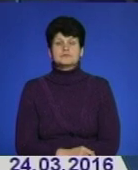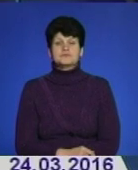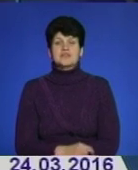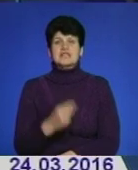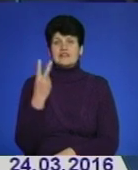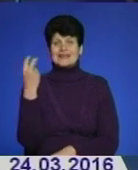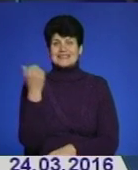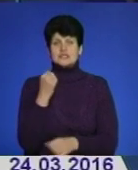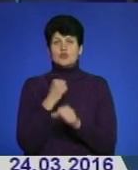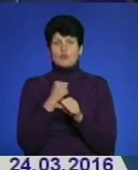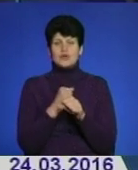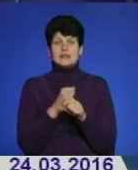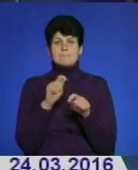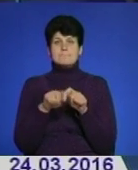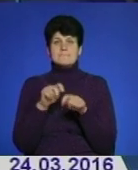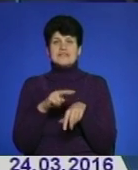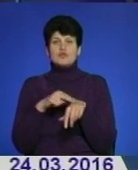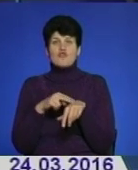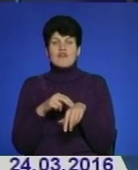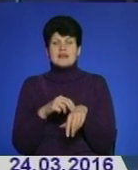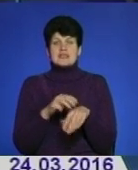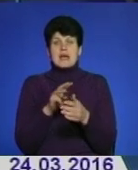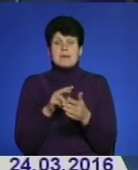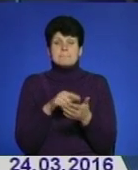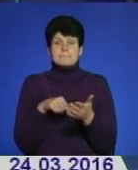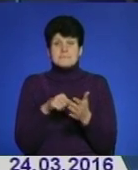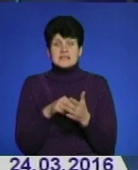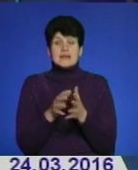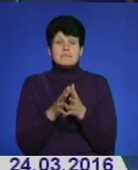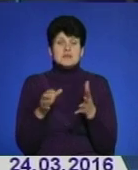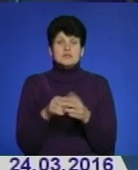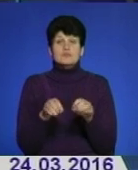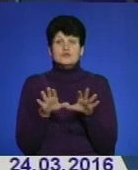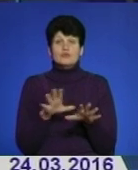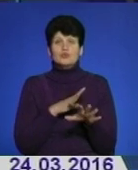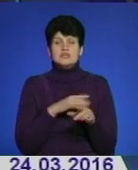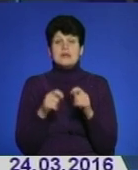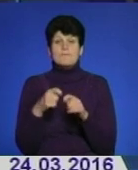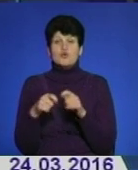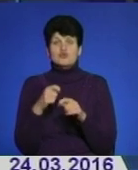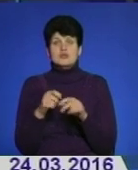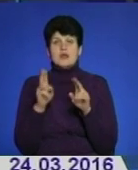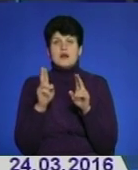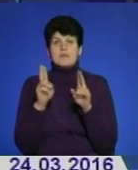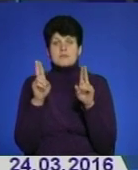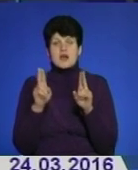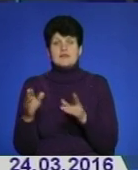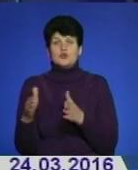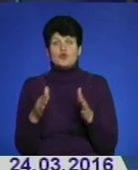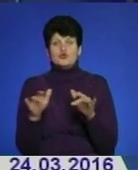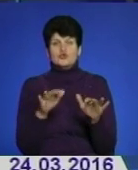За два тижні роботи патрулювання міста найбільше постанов новим поліцейським довелось винести за порушення правил дорожнього руху